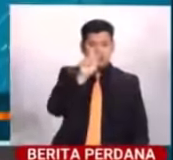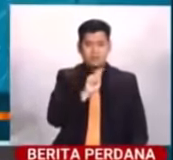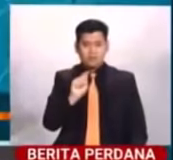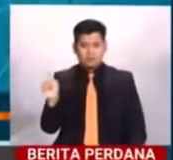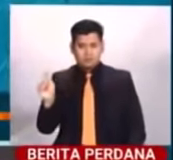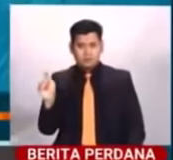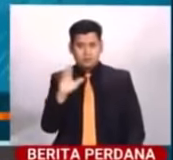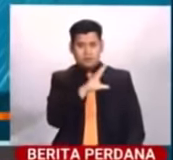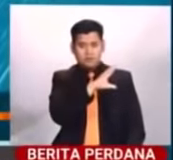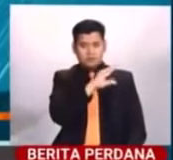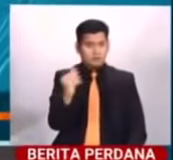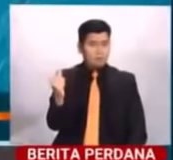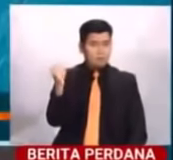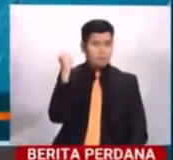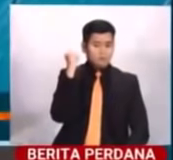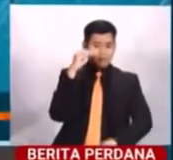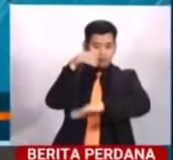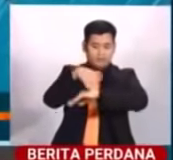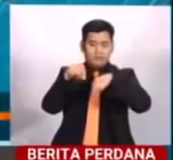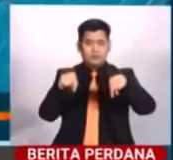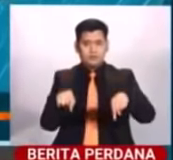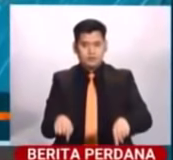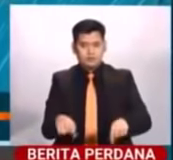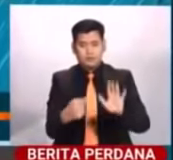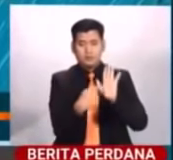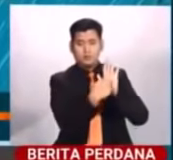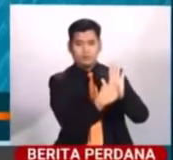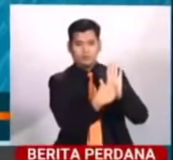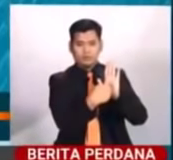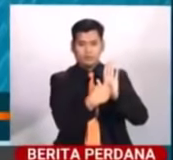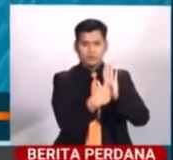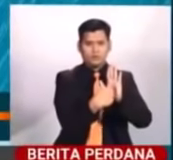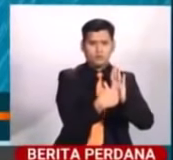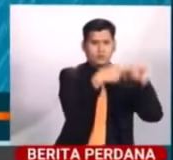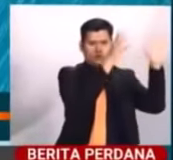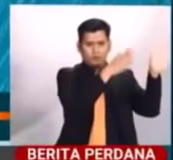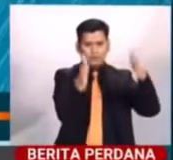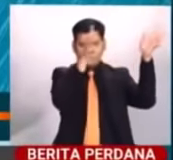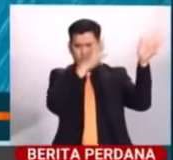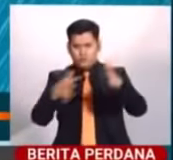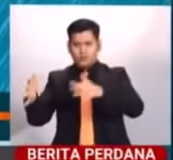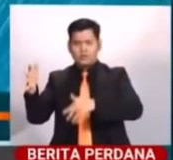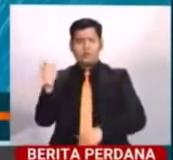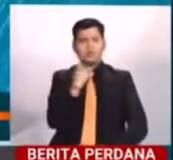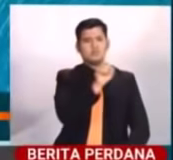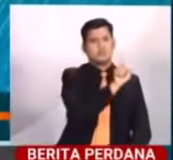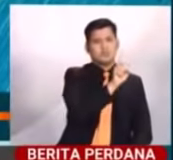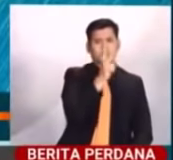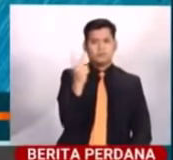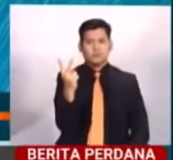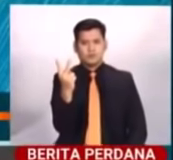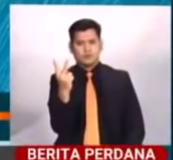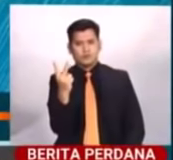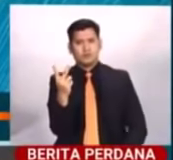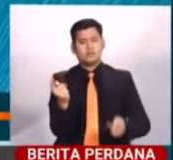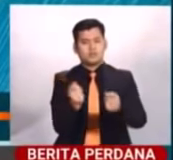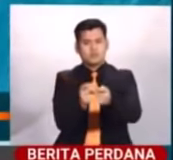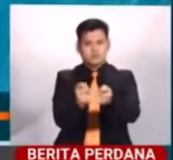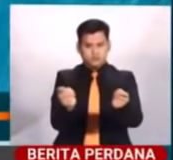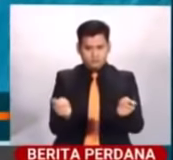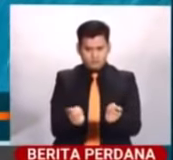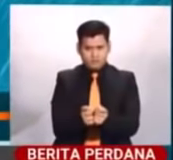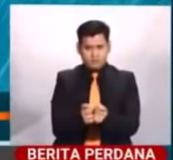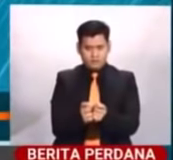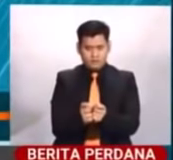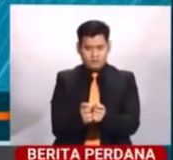untuk paparan pada malam ini, tinjauan cuaca menunjukkan ribut petir di satu dua tempat yang sedang berlaku di pedalaman negeri Pahang ini